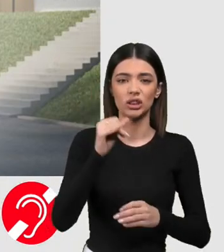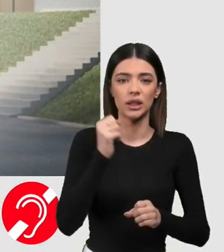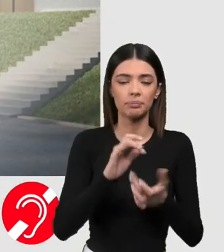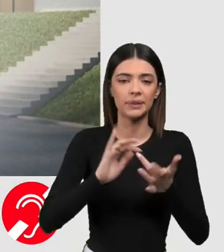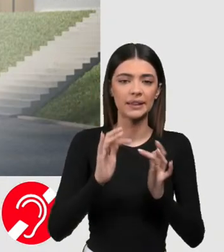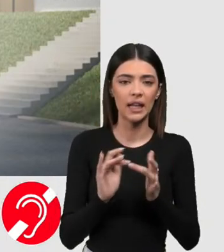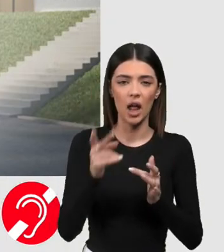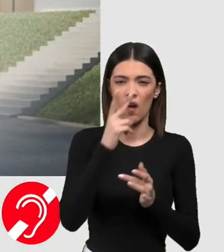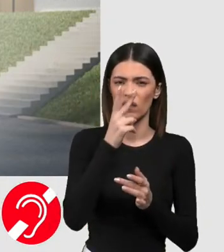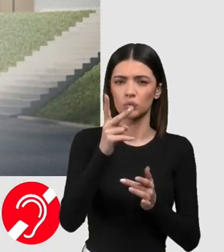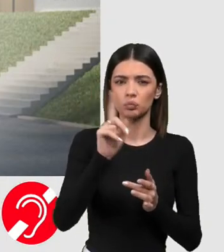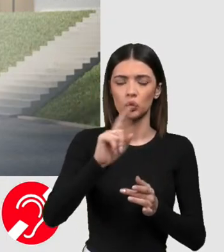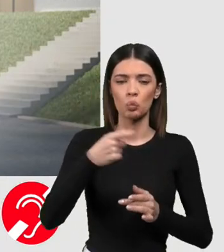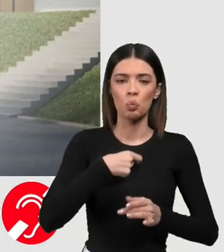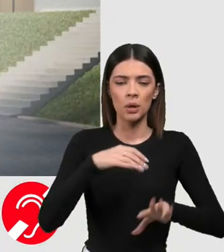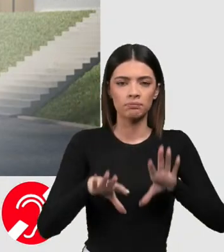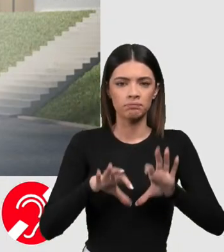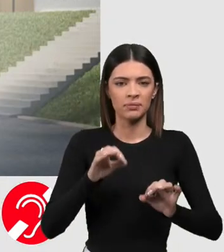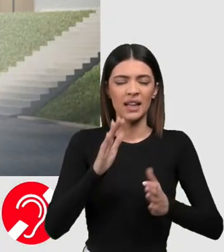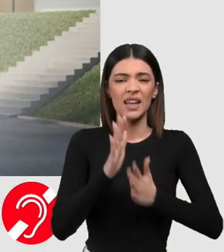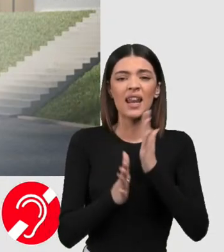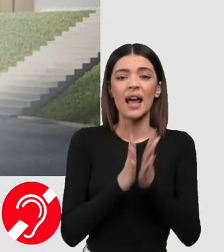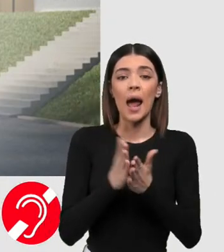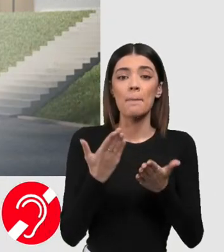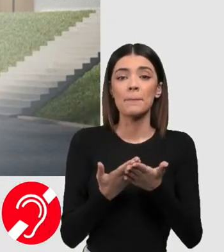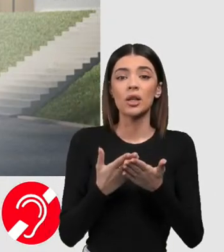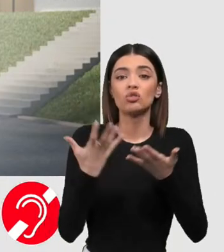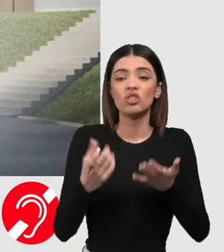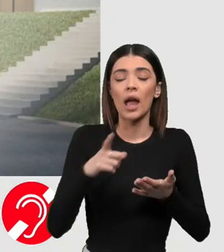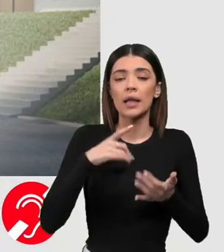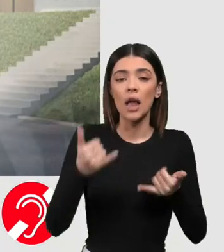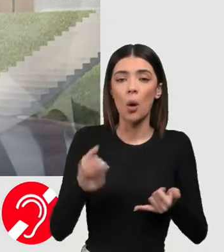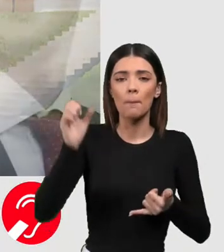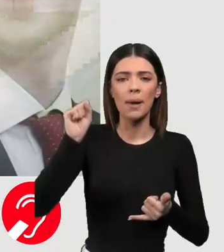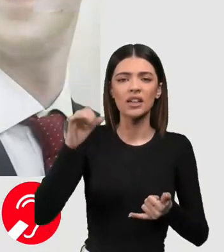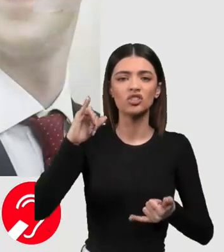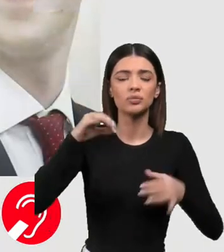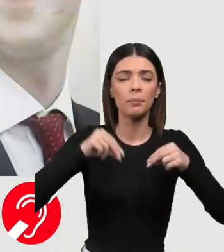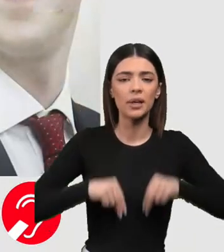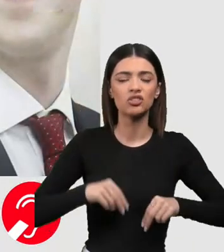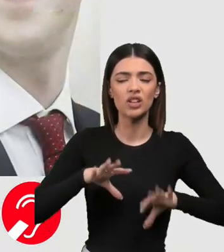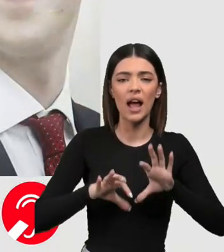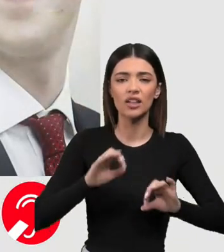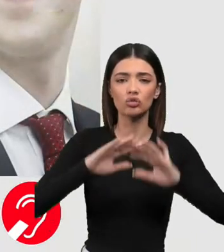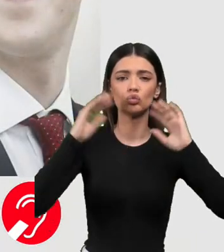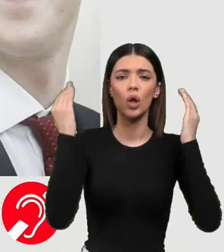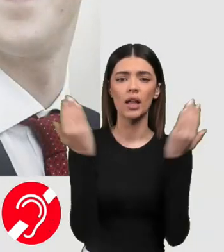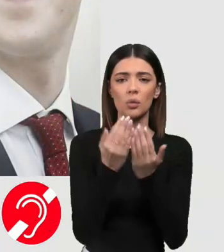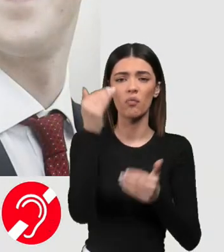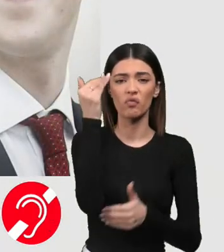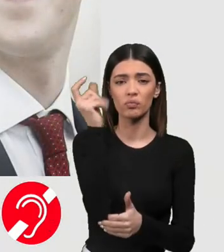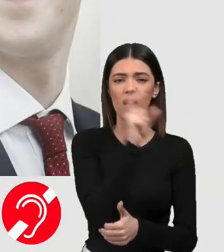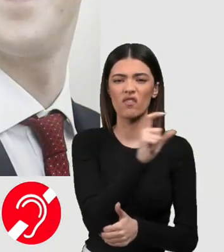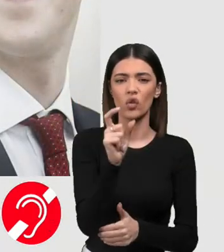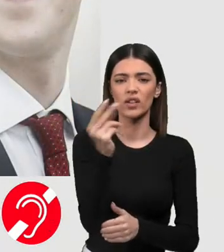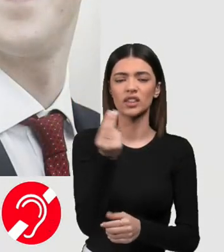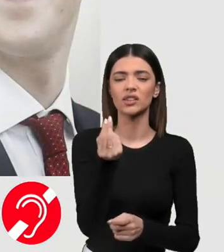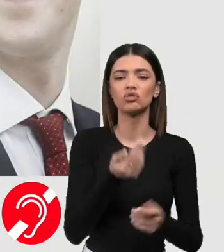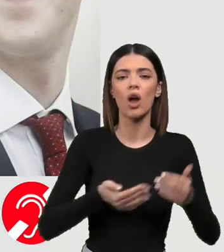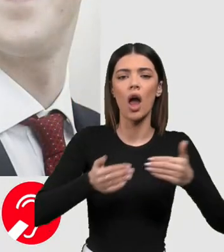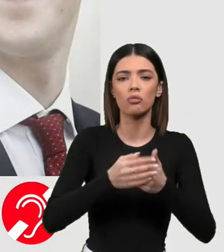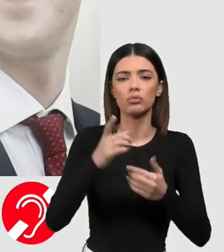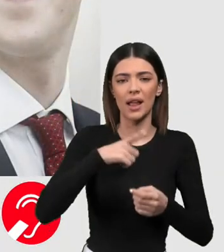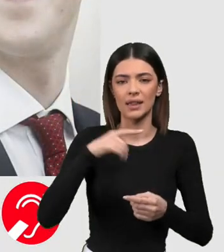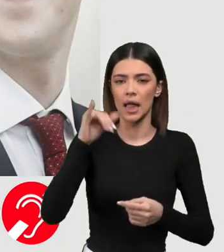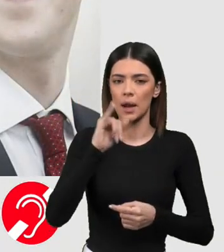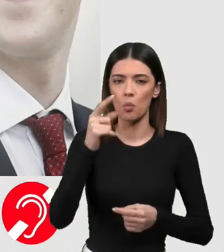utilizatorii din social media care au descoperit că au fost înscriși automat într-o setare care reduce conținutul politic de pe Instagram și Threads, că compania fiind acuzată